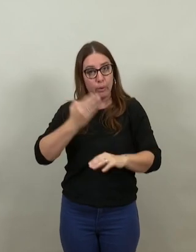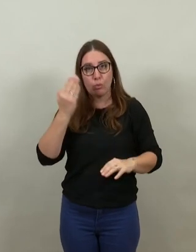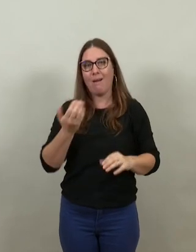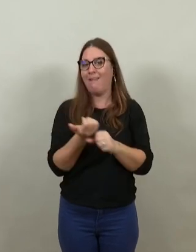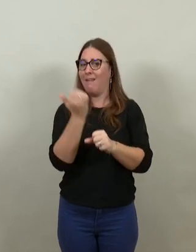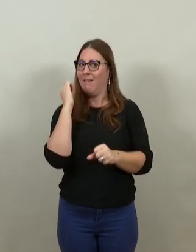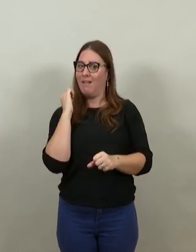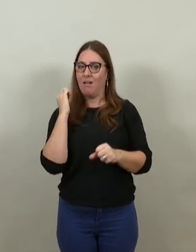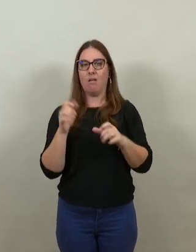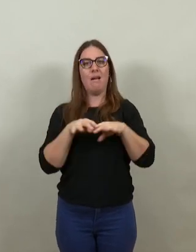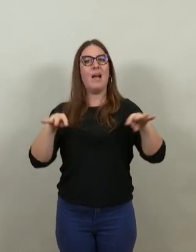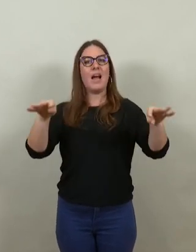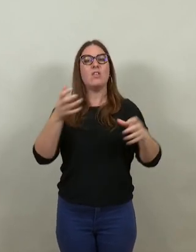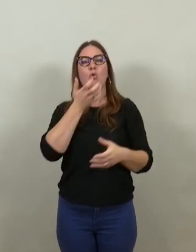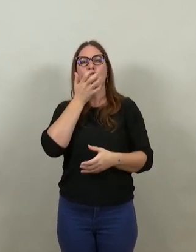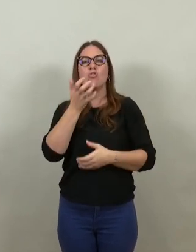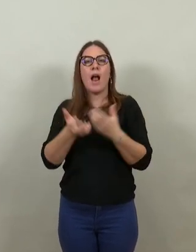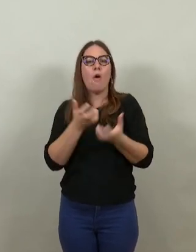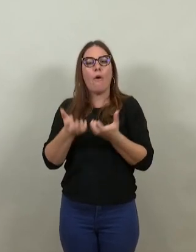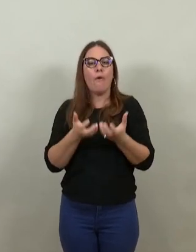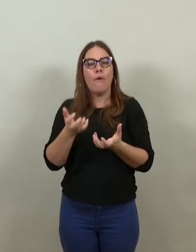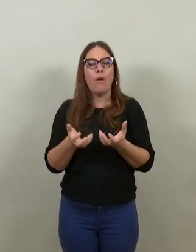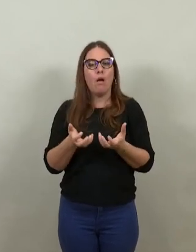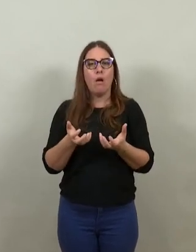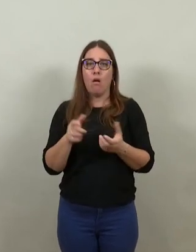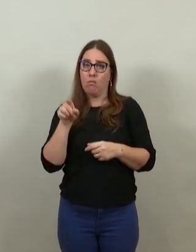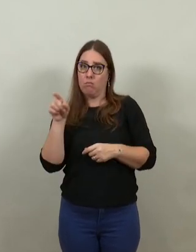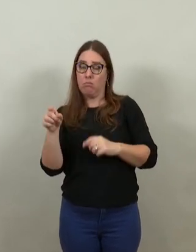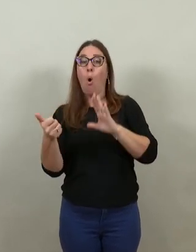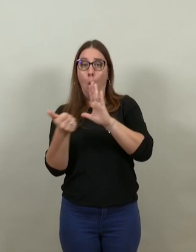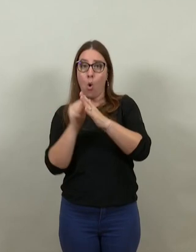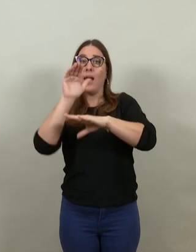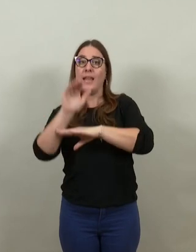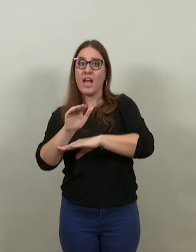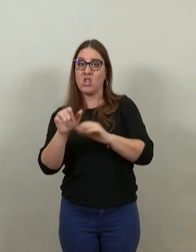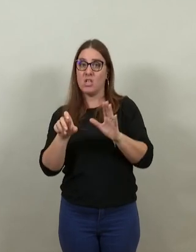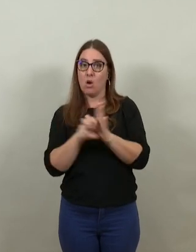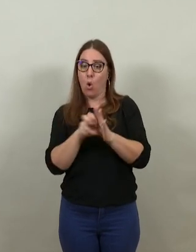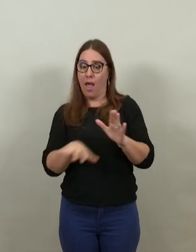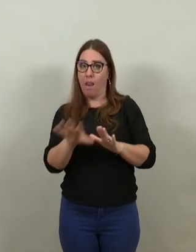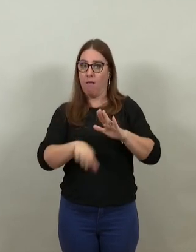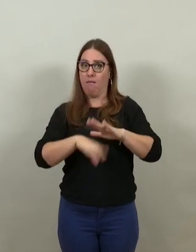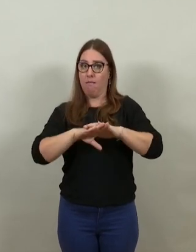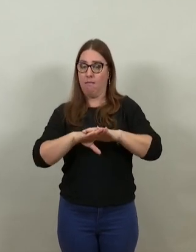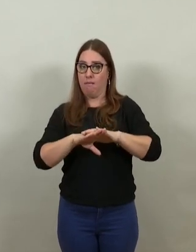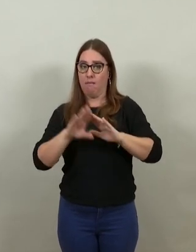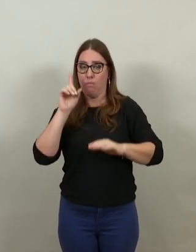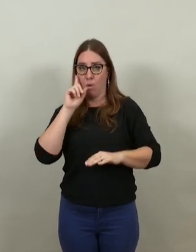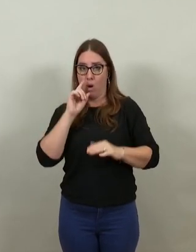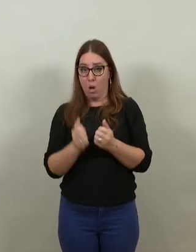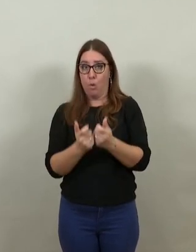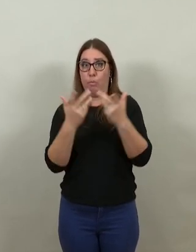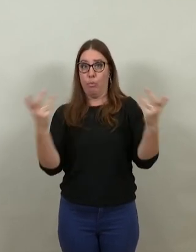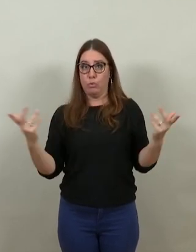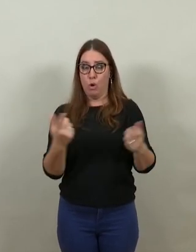dernier que le réseau de chaleur par principe même joue un rôle de bouclier énergétique local grâce à la multiplicité des des